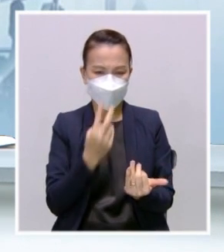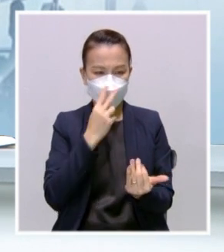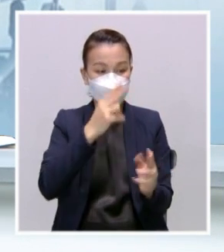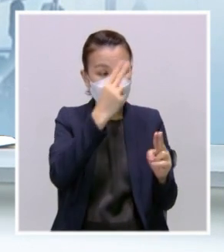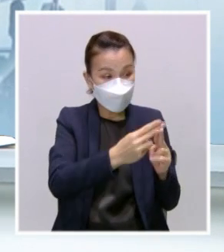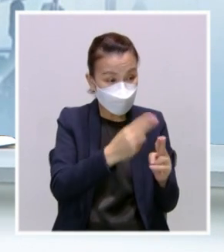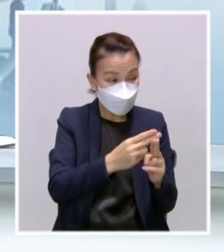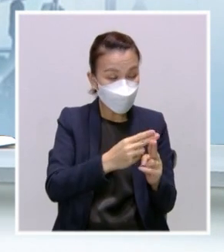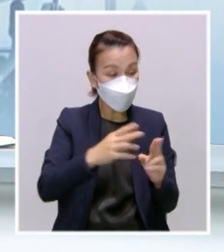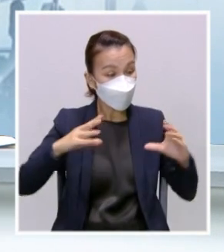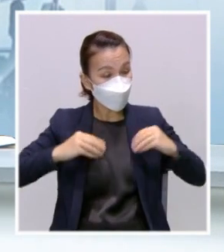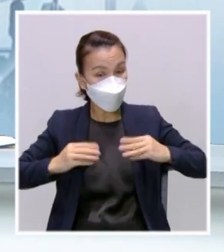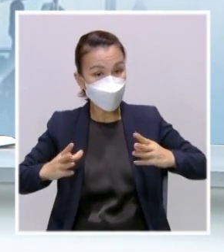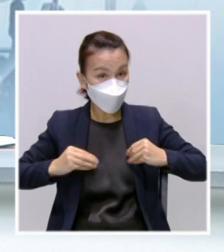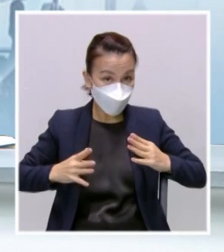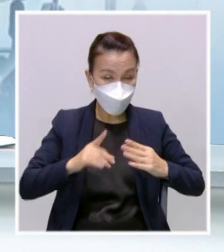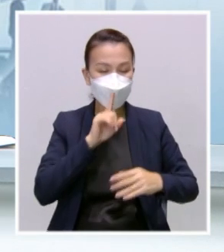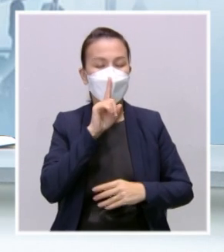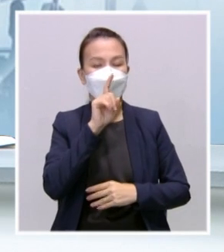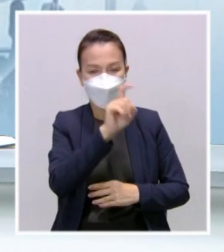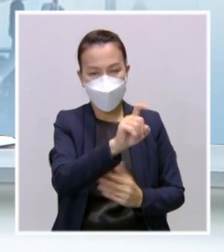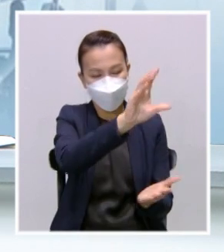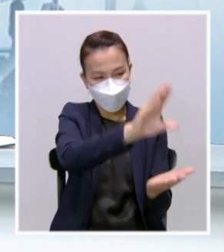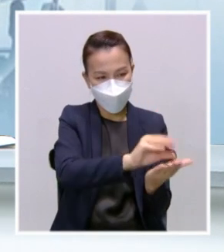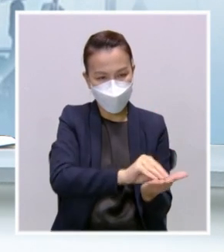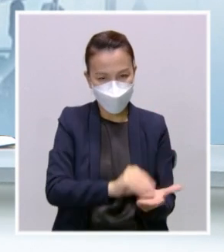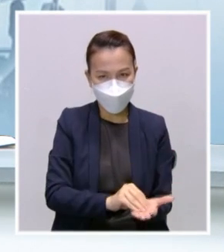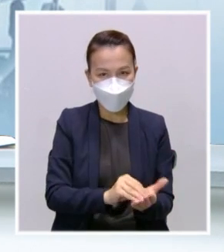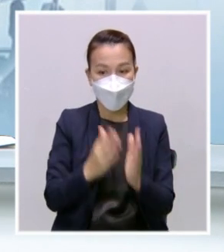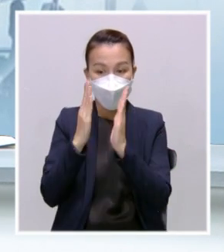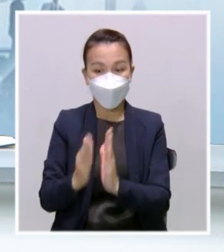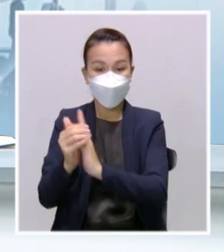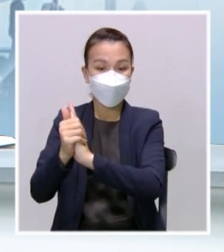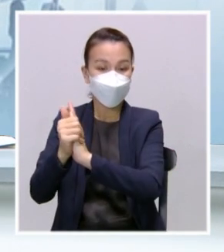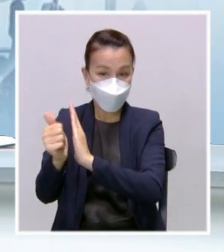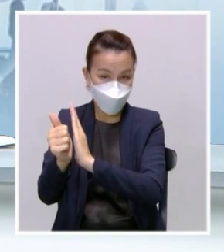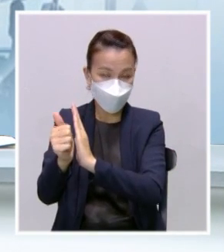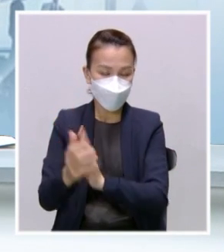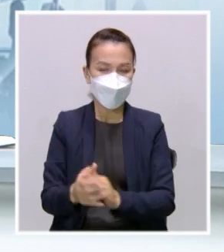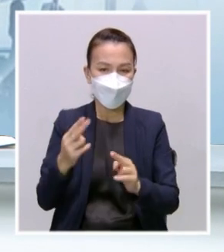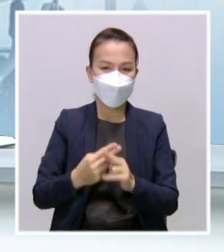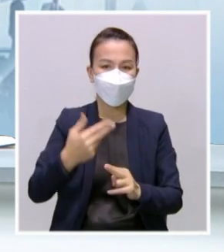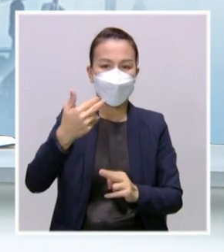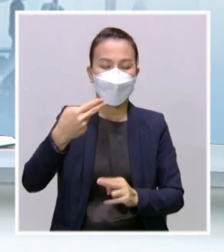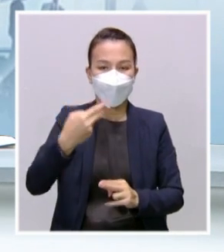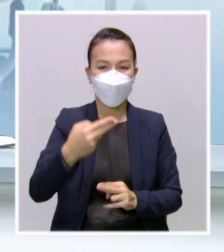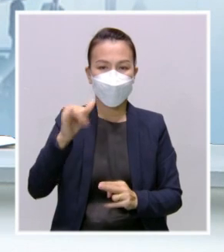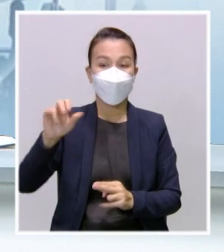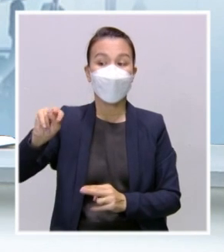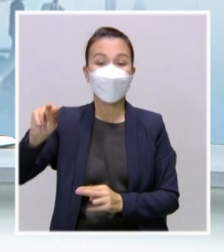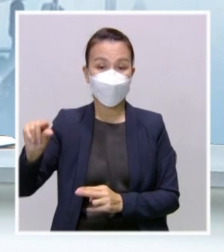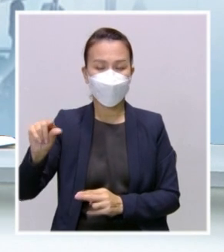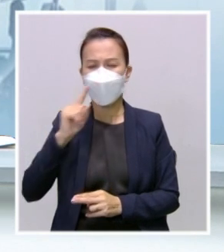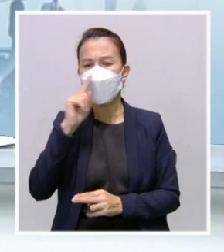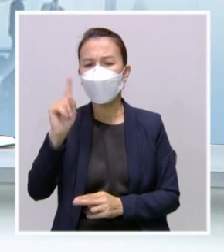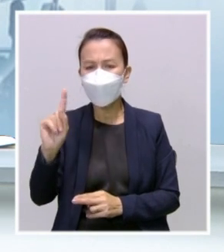งทะเบียนตามความสมัครใจนะคะมีคำแนะนำจากทางแพทย์ผู้เชี่ยวชาญด้านไวรัสวิทยาคุณหมอยงผู้วรวรรณค่ะพูดถึงความจำเป็